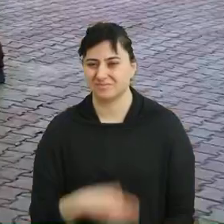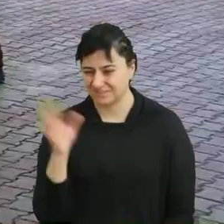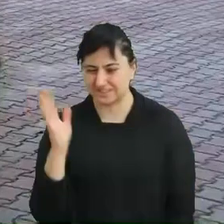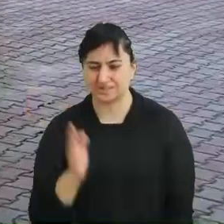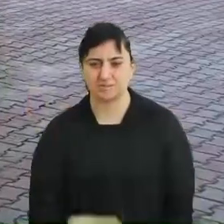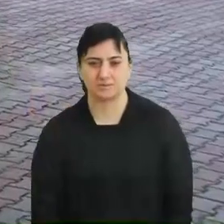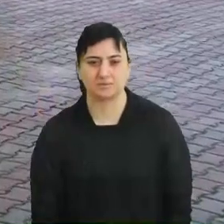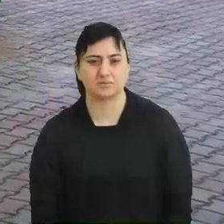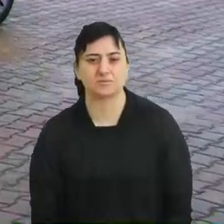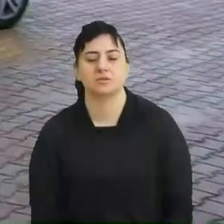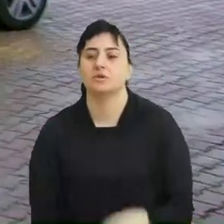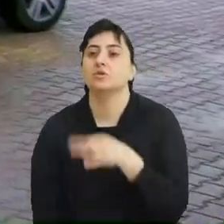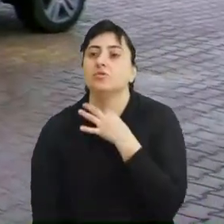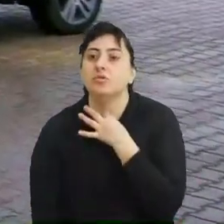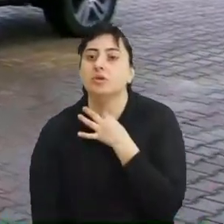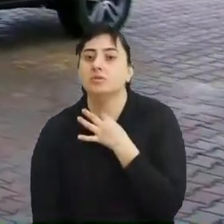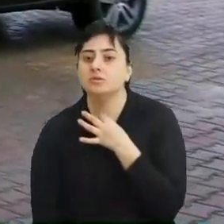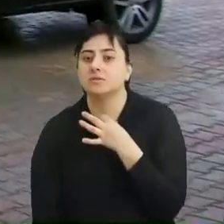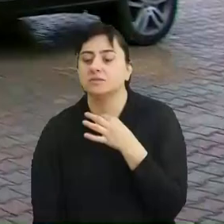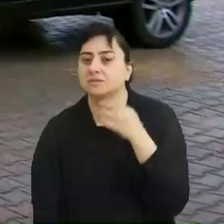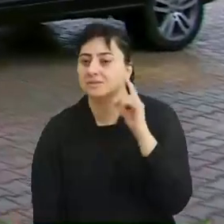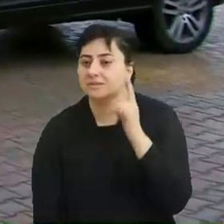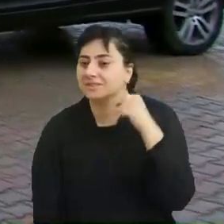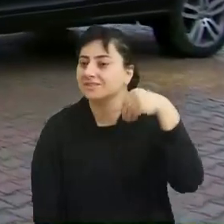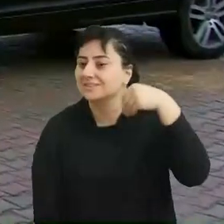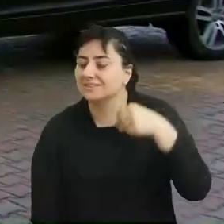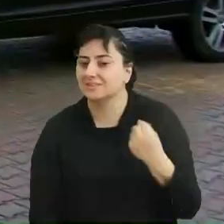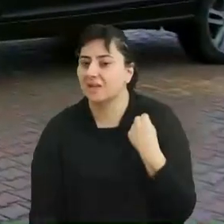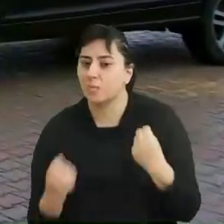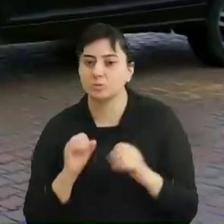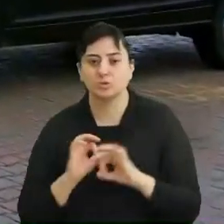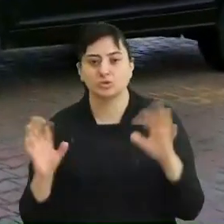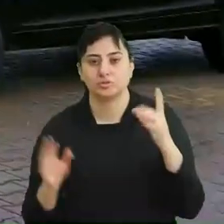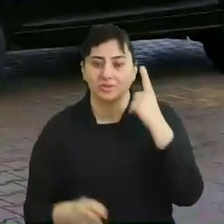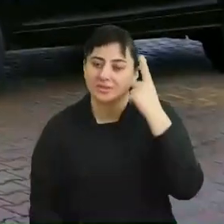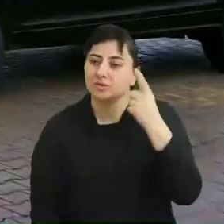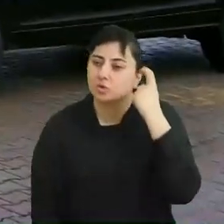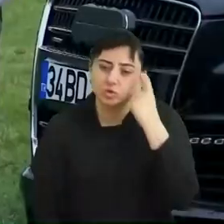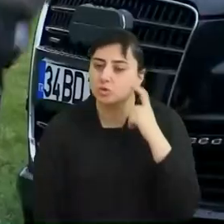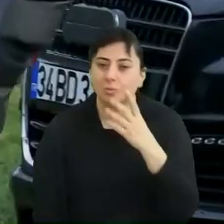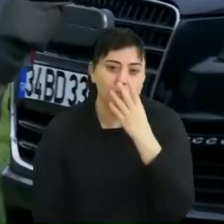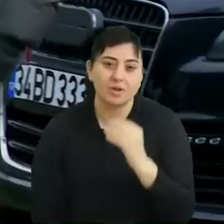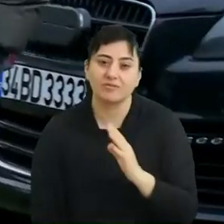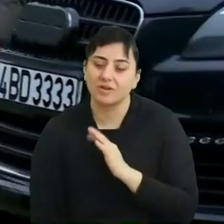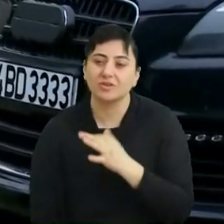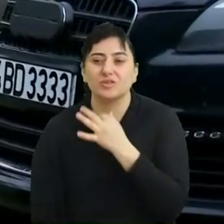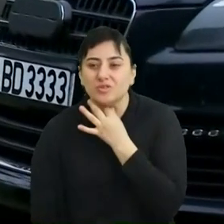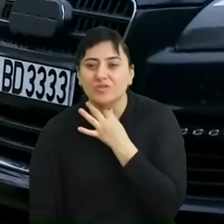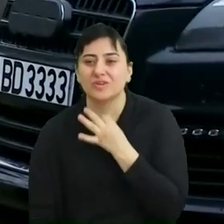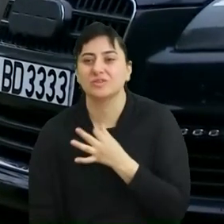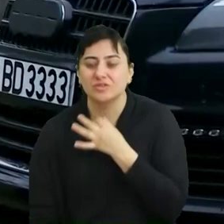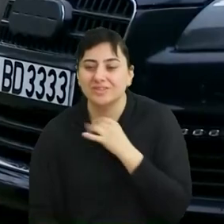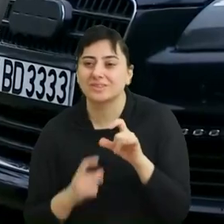kaçın. Efendim lütfen, yani zilli dambıl. Yaklaşma. Bir kere daha bir gözden geçirseniz diyorum. Lütfen Zahat